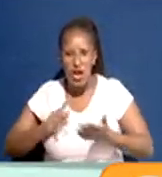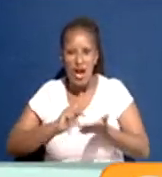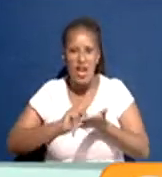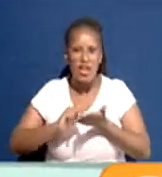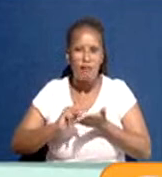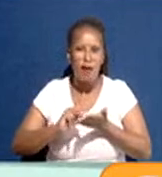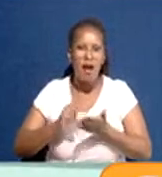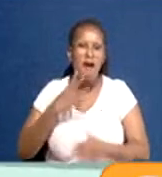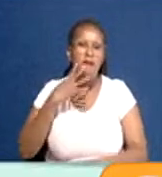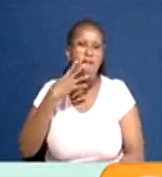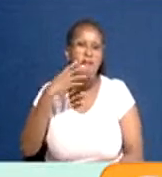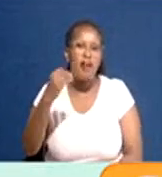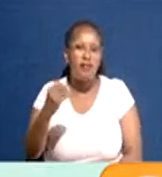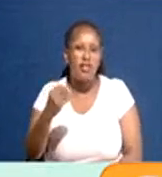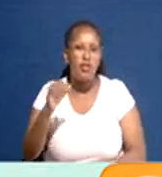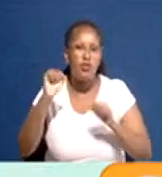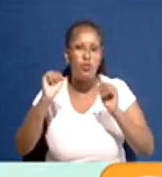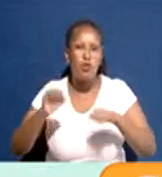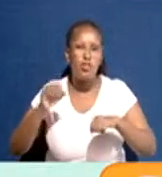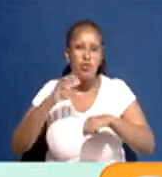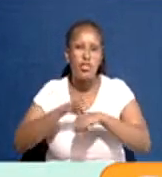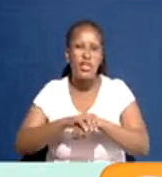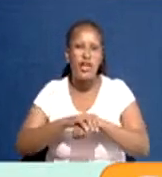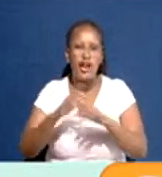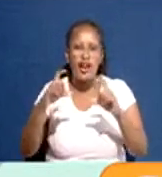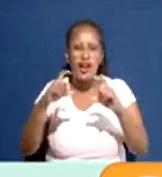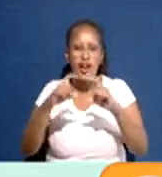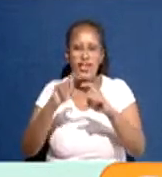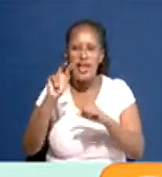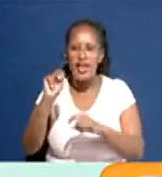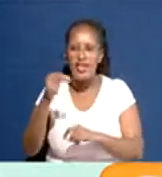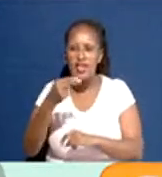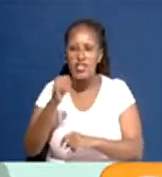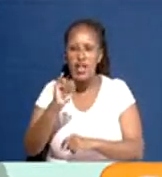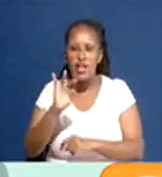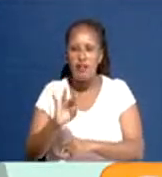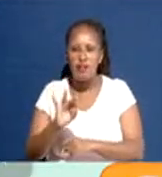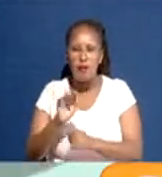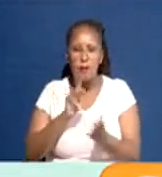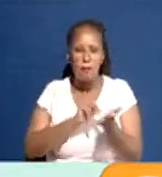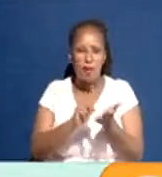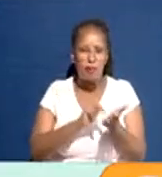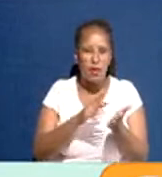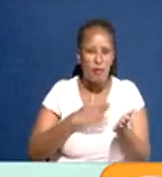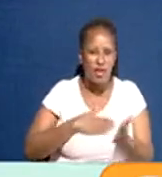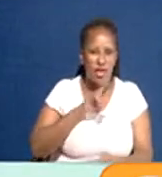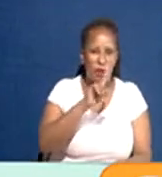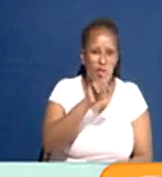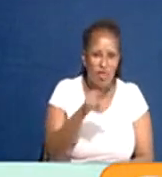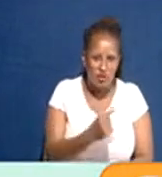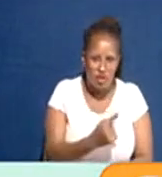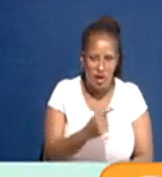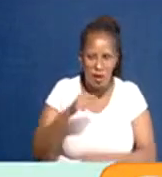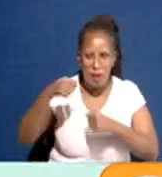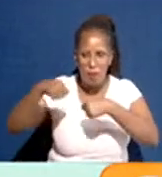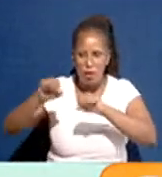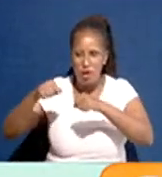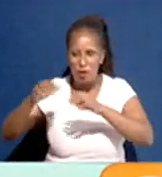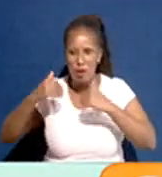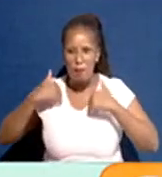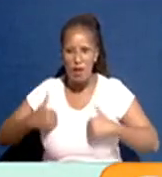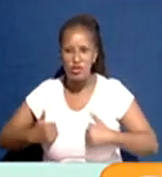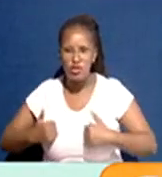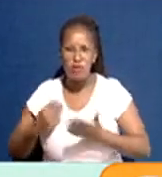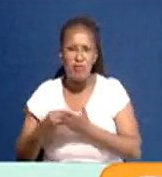500 ili akuwe na kadi ya NHIF. Mimi mshahara yangu ni 1,000,000. Yule bodaboda mapato yake